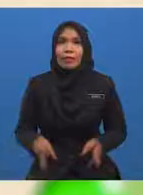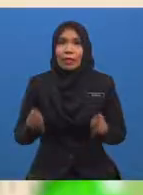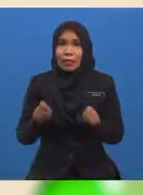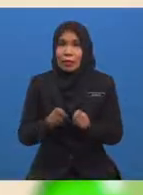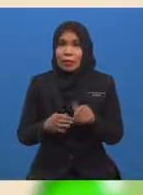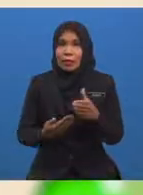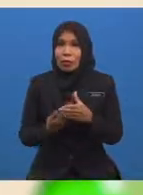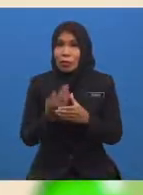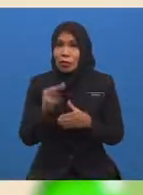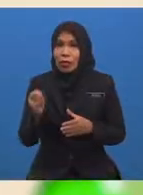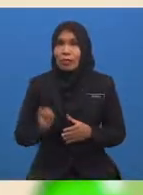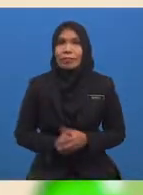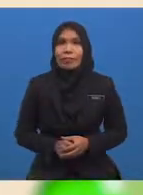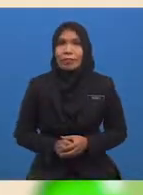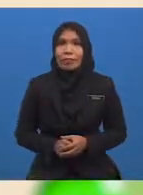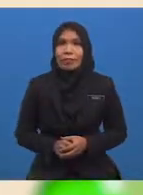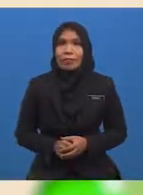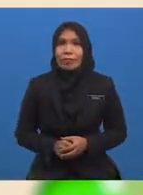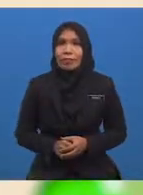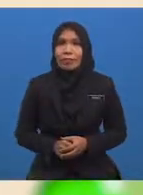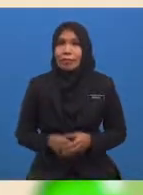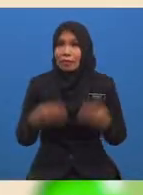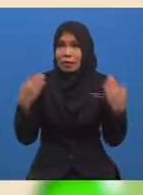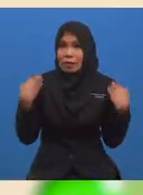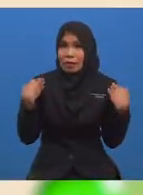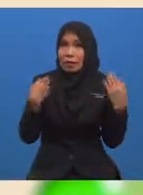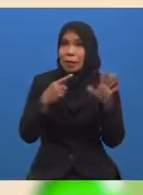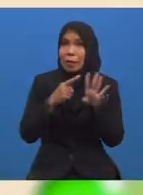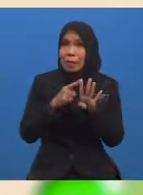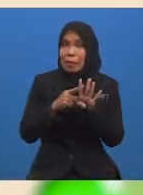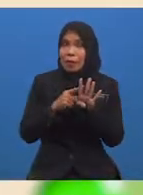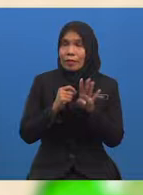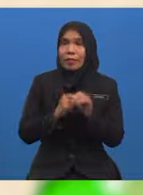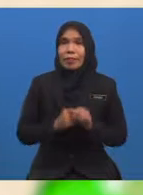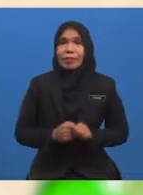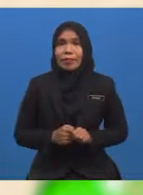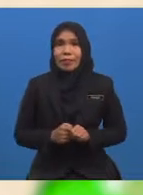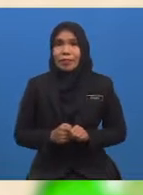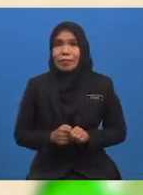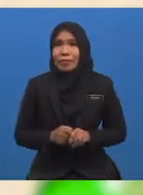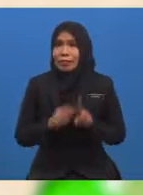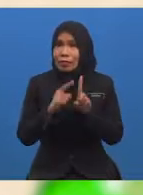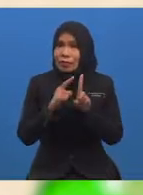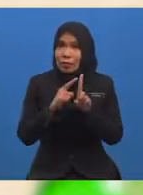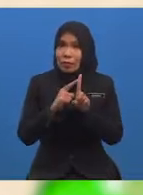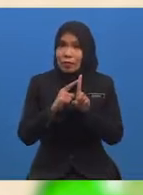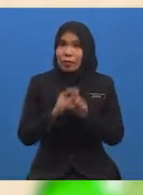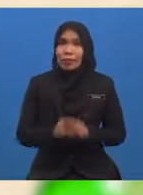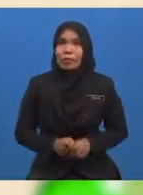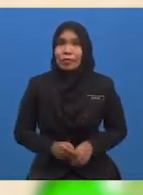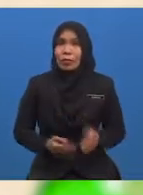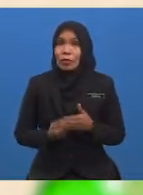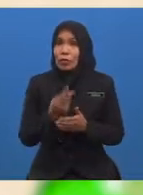tumbuhan, terdapat empat keperluan asas untuk tumbesaran. Pertama,